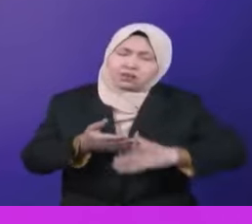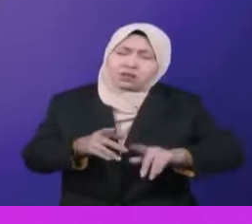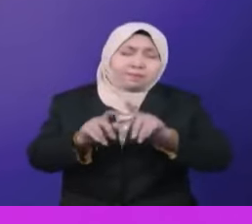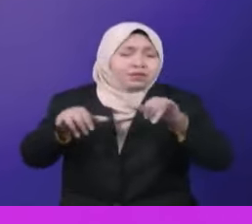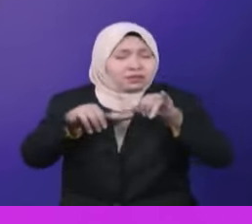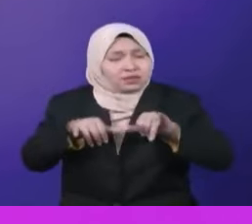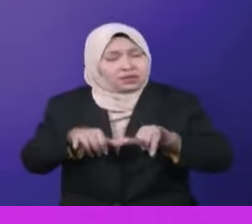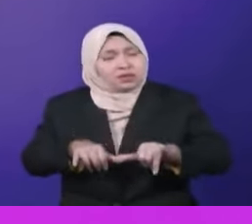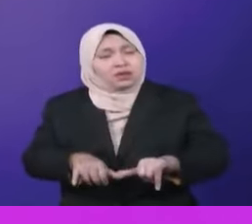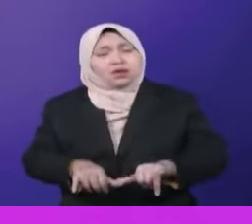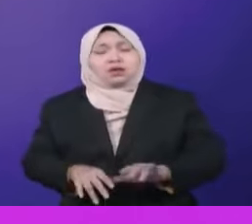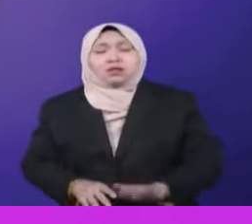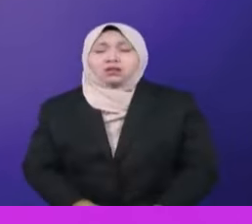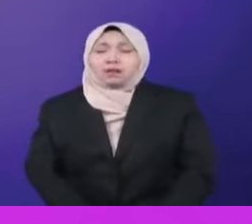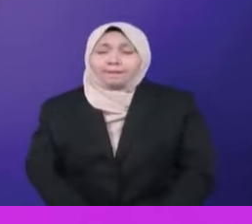المهاد.